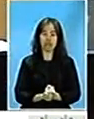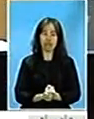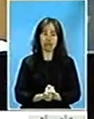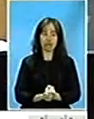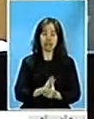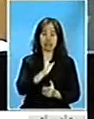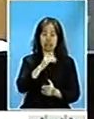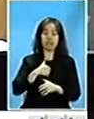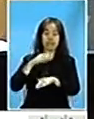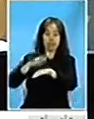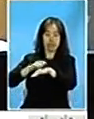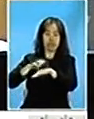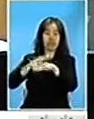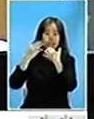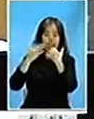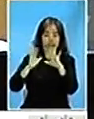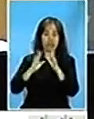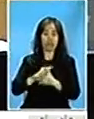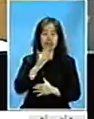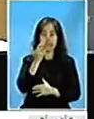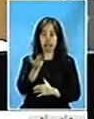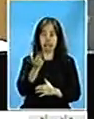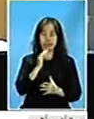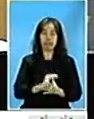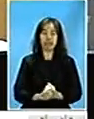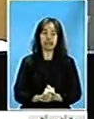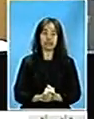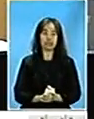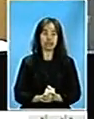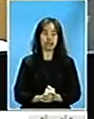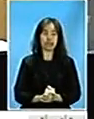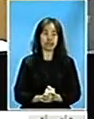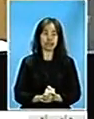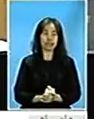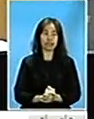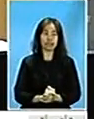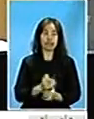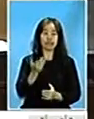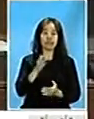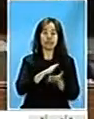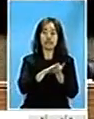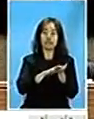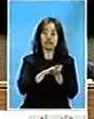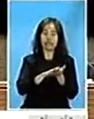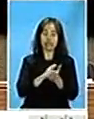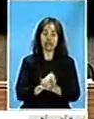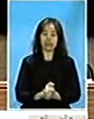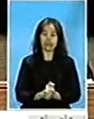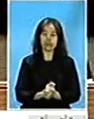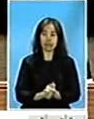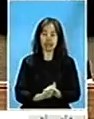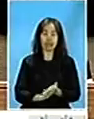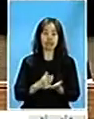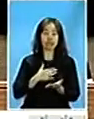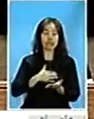ผมเตือนแล้วผมเตือนแล้วเชิญนะเชิญท่านอัฐพรขอโทษ กราบเรียนท่านประธานสภาผู้แทนราษฎ